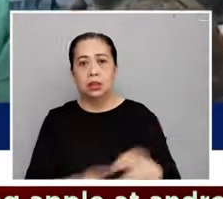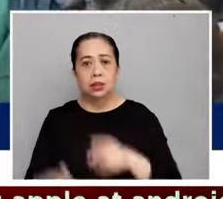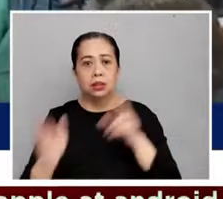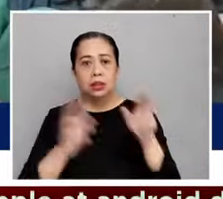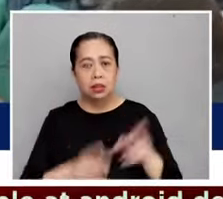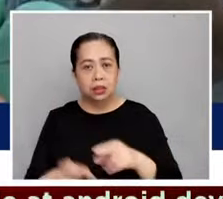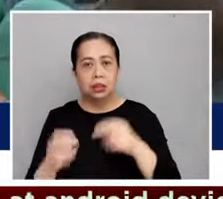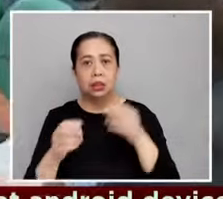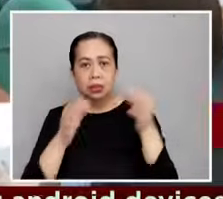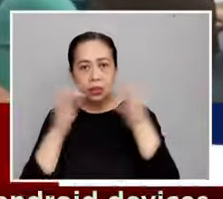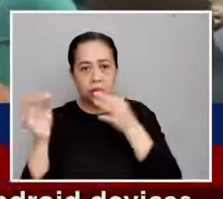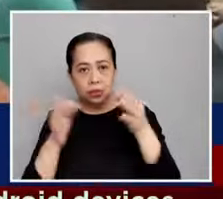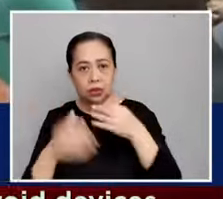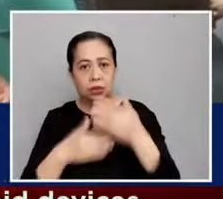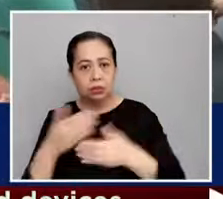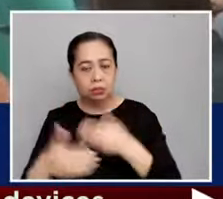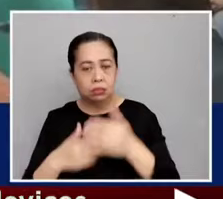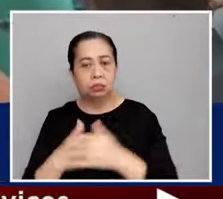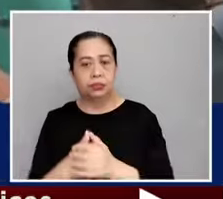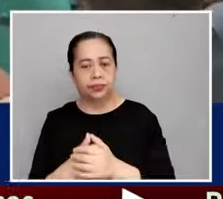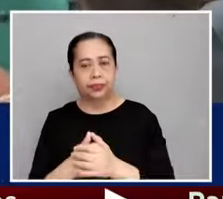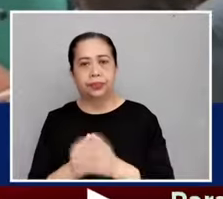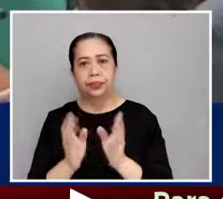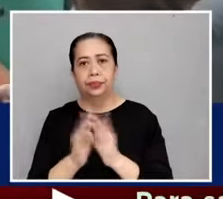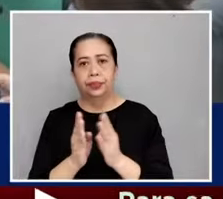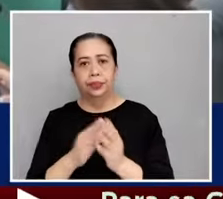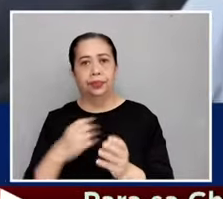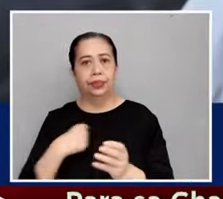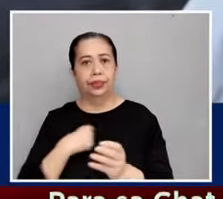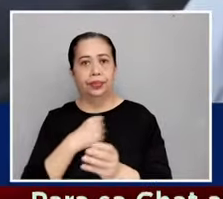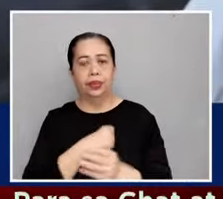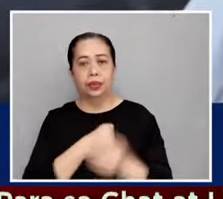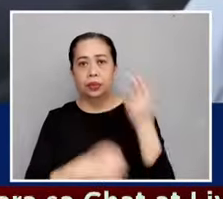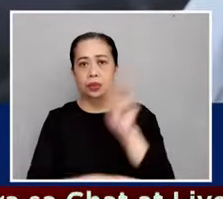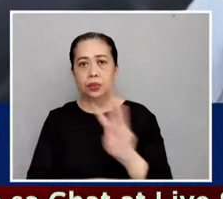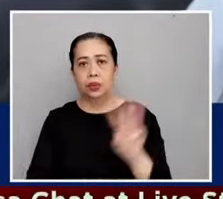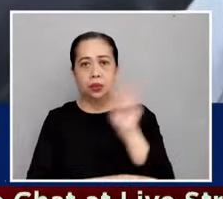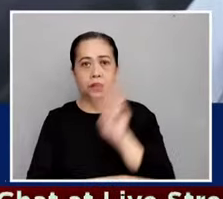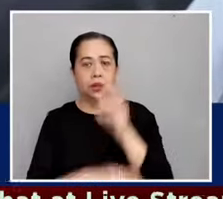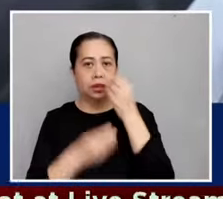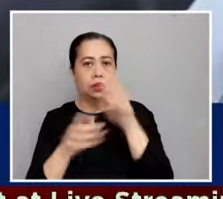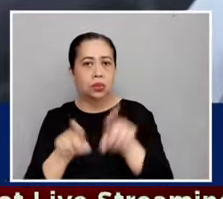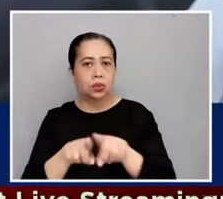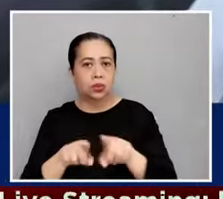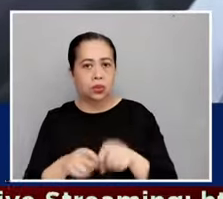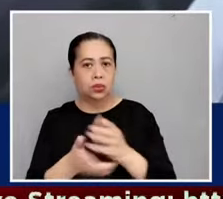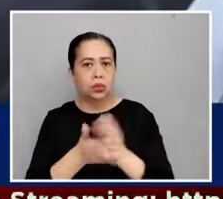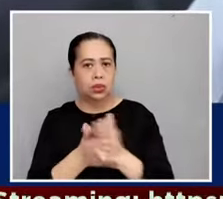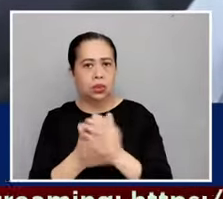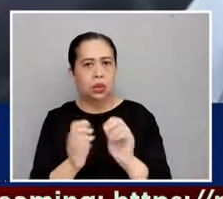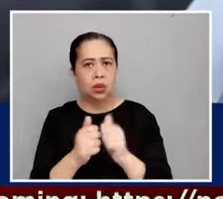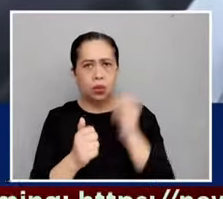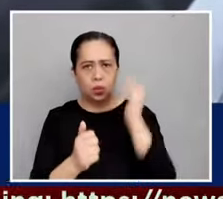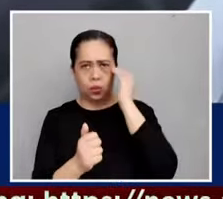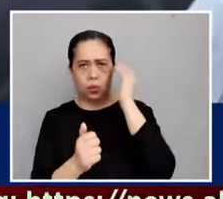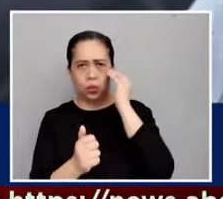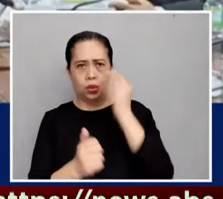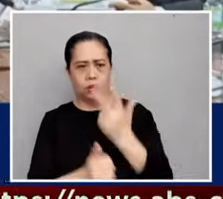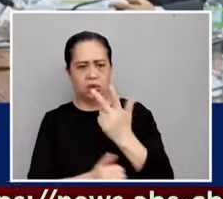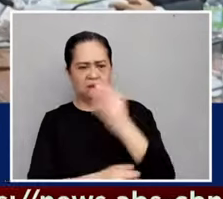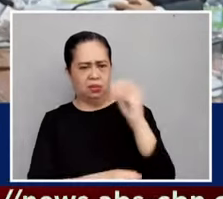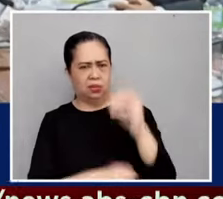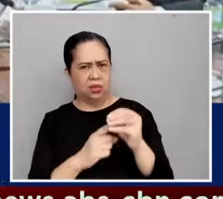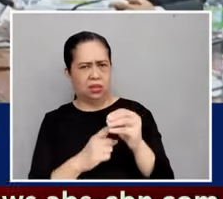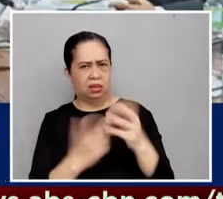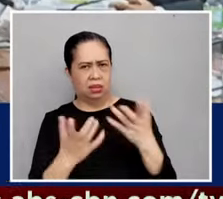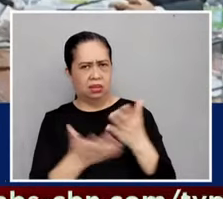operations. The National Bureau of Sa pagdinig naman sa Senado nitong Miyerkules, ibinahagi rin ni Lazo kung paano niya nalaman ang 30% cut